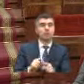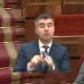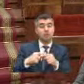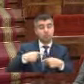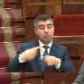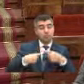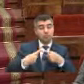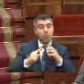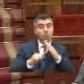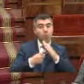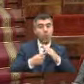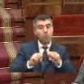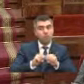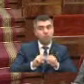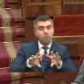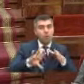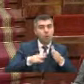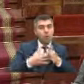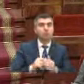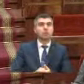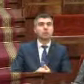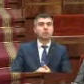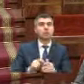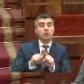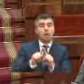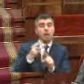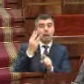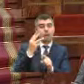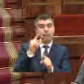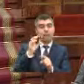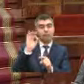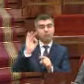من 7.8% سنه 2016 الى 3% سنه